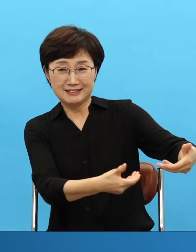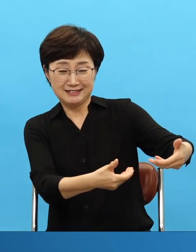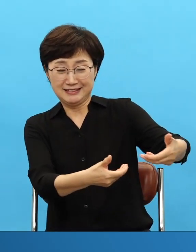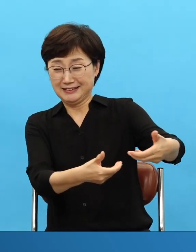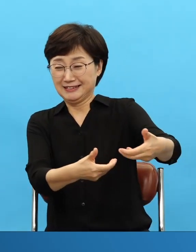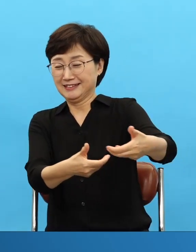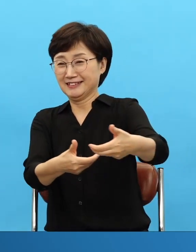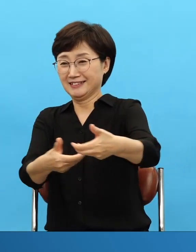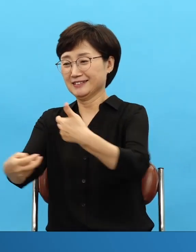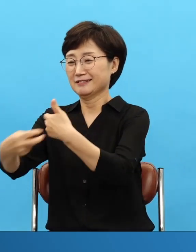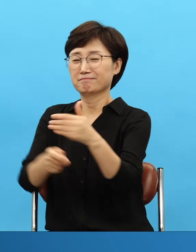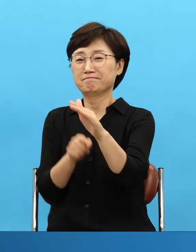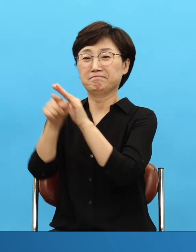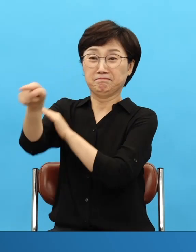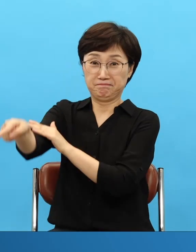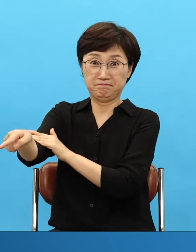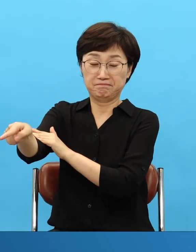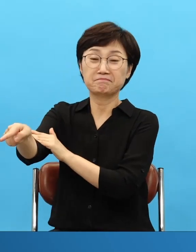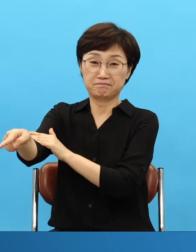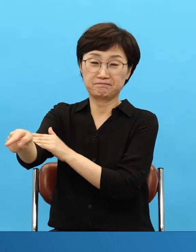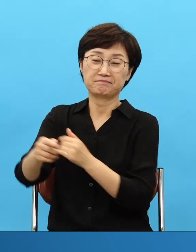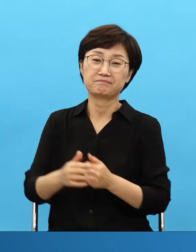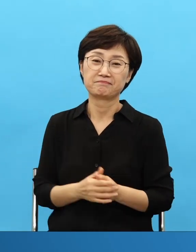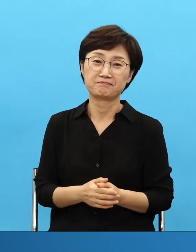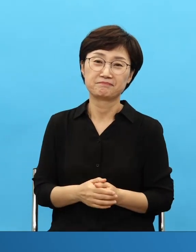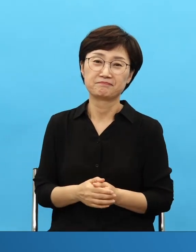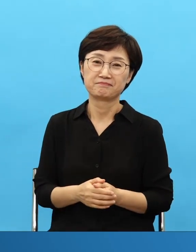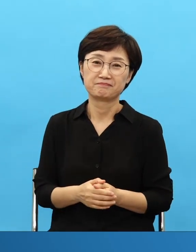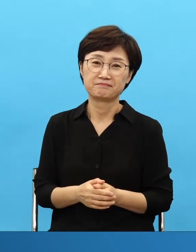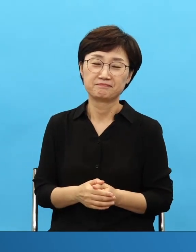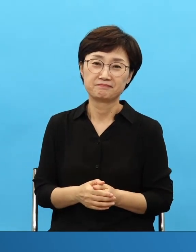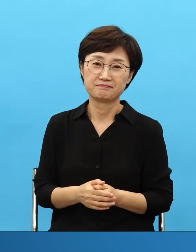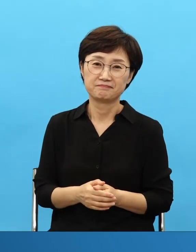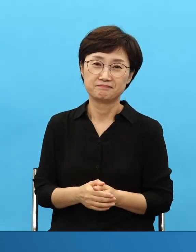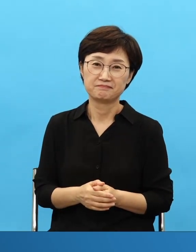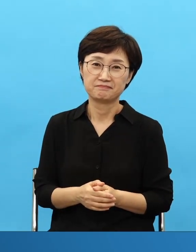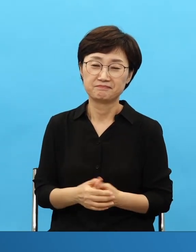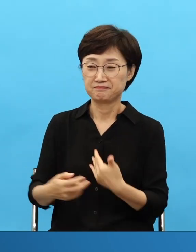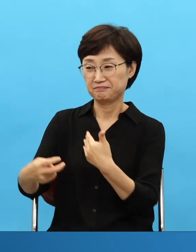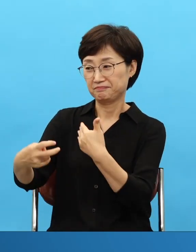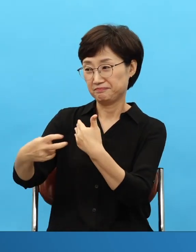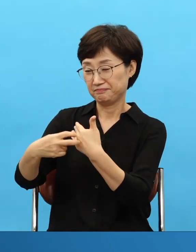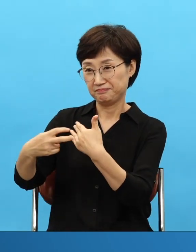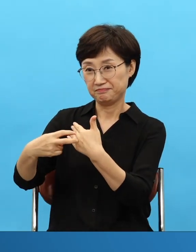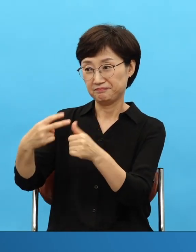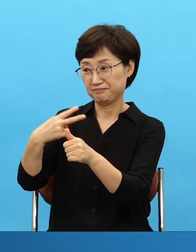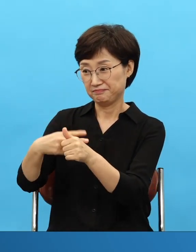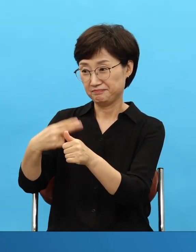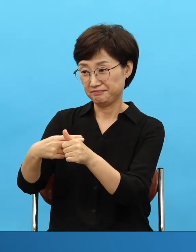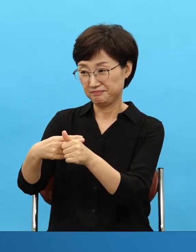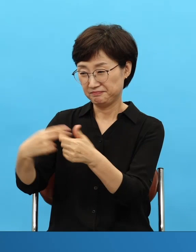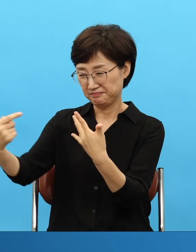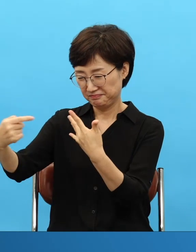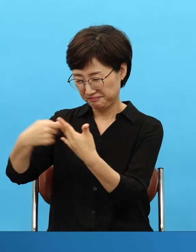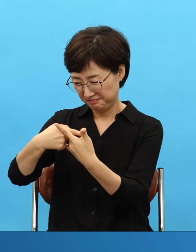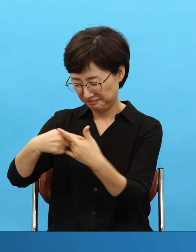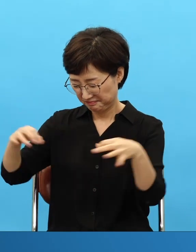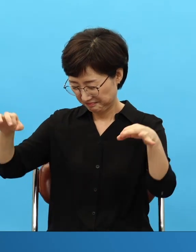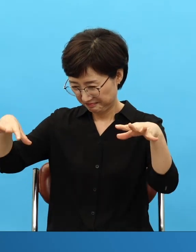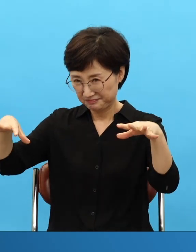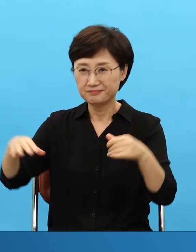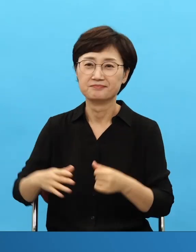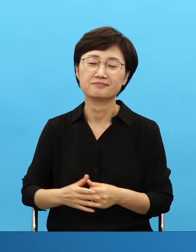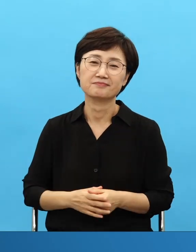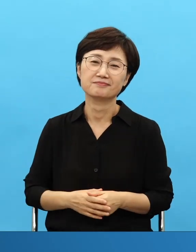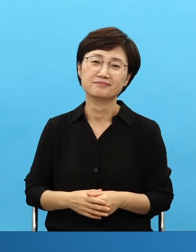had to actually hold on to my arms and lift me out of the car. 병원에 가니까 금방 찾아냈어요. And when I went to